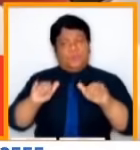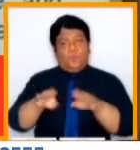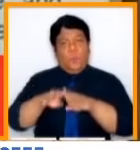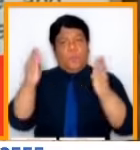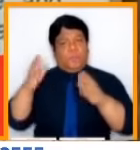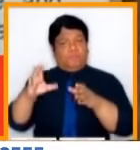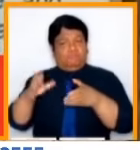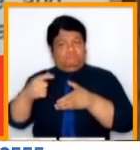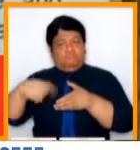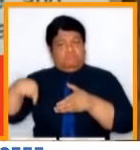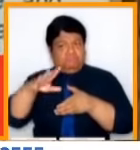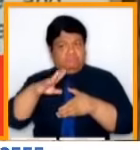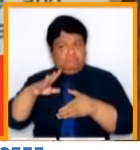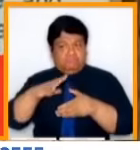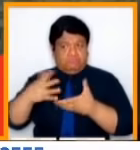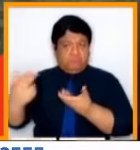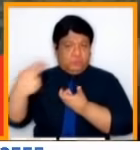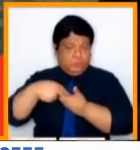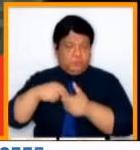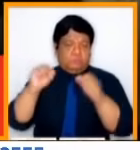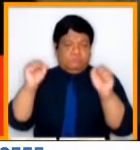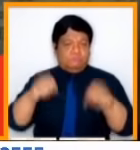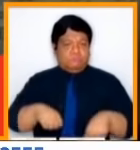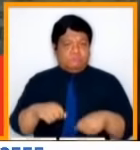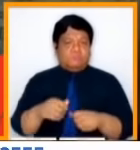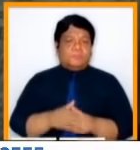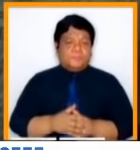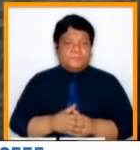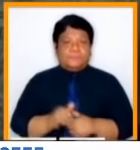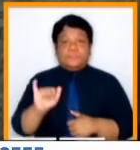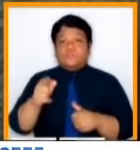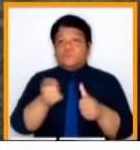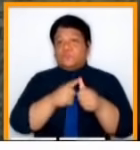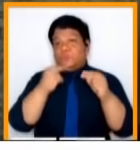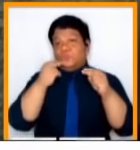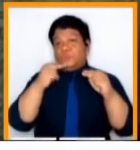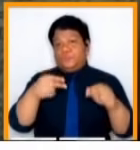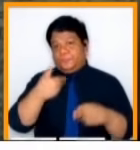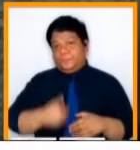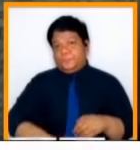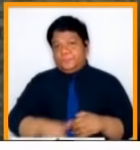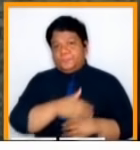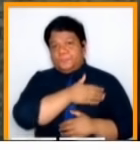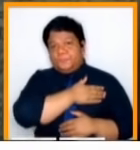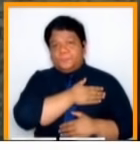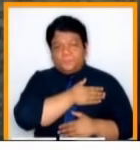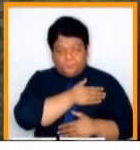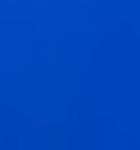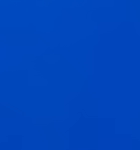Mayora. Yan ang unang balita. Sandra Aguinaldo, Buong Puso para sa Pilipino.